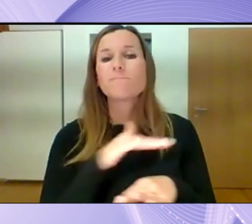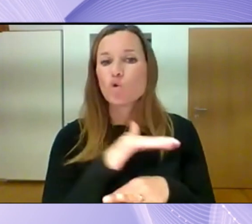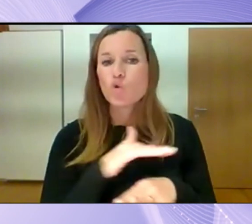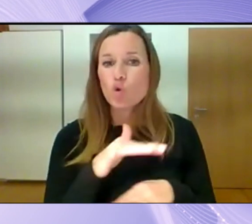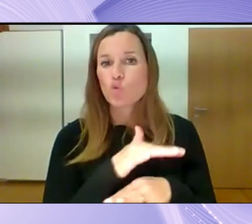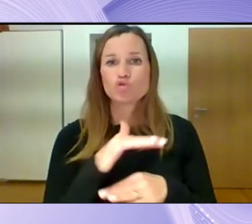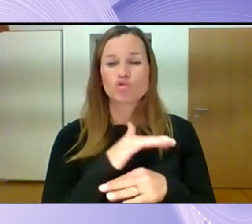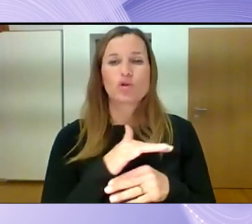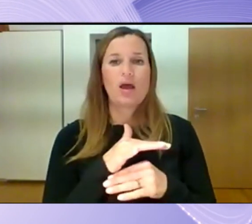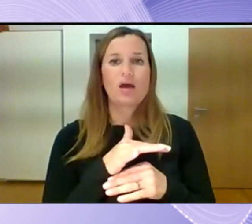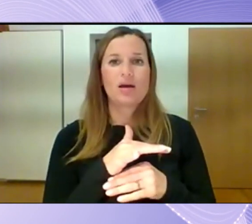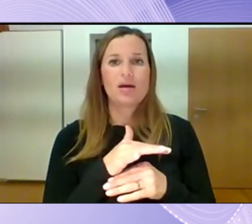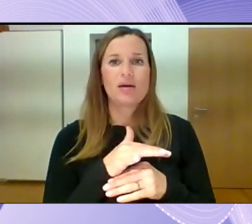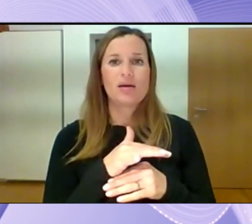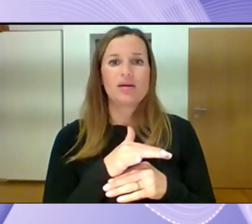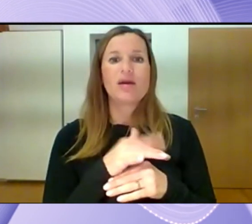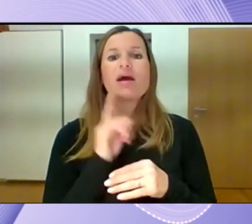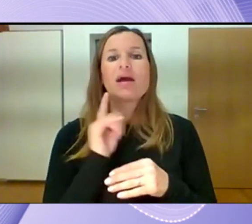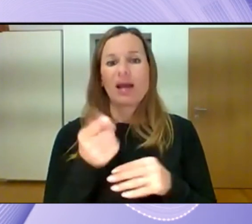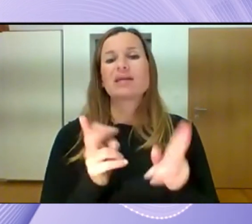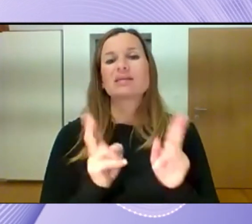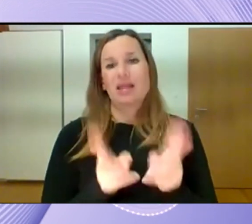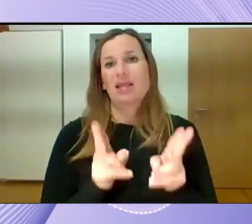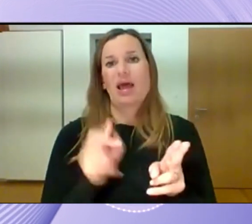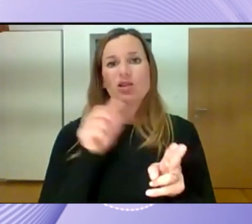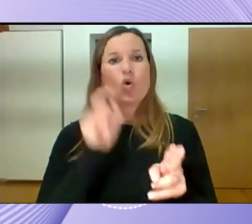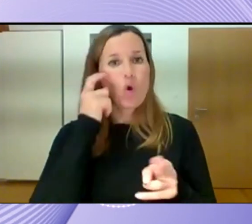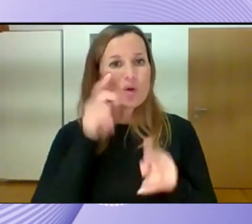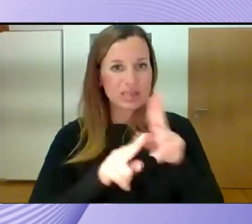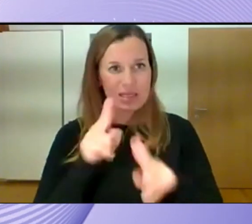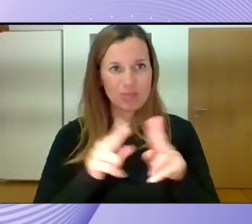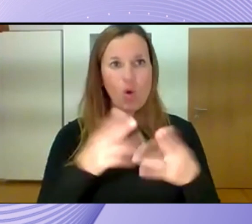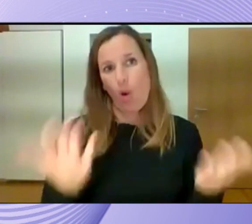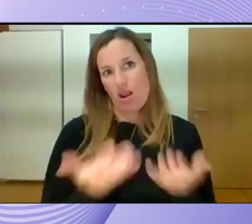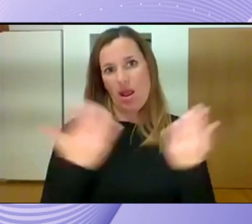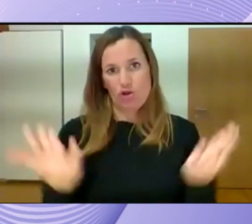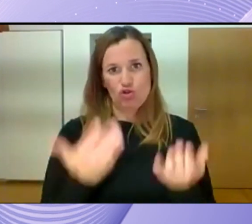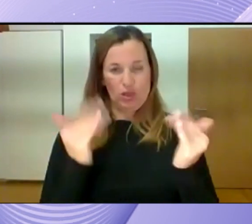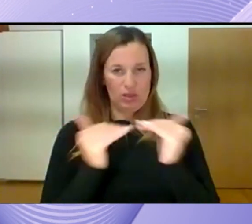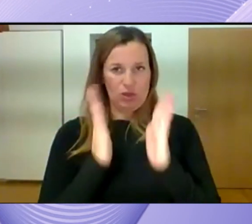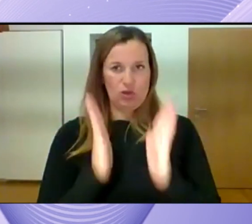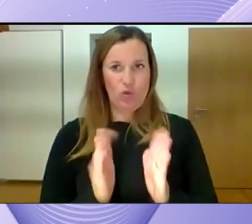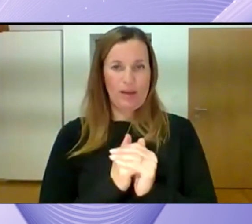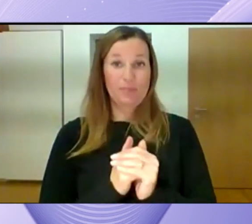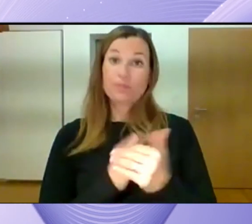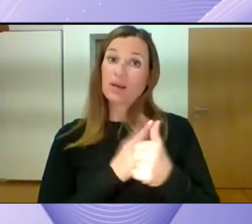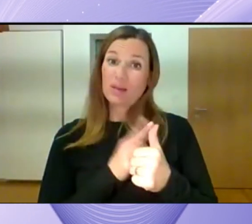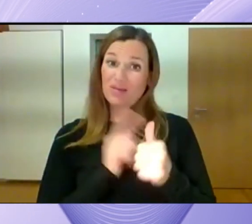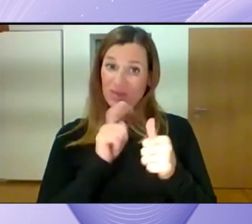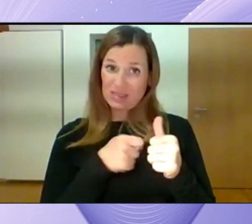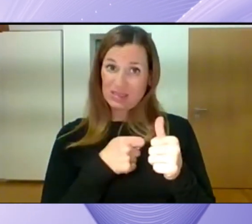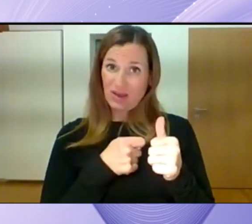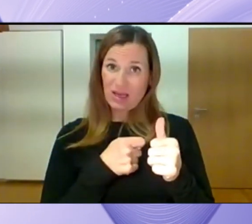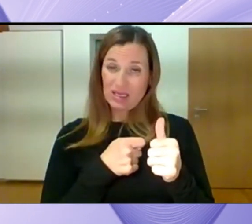področja, na katerih se da to oskrbo olajšati doma. Prva stvar, ki je,